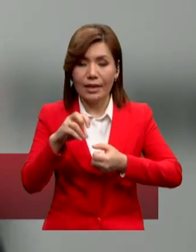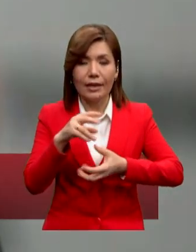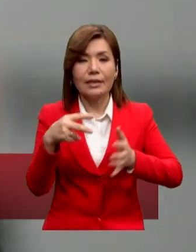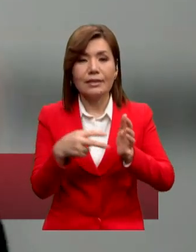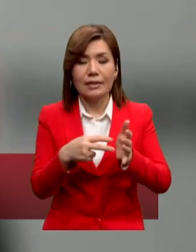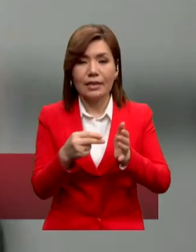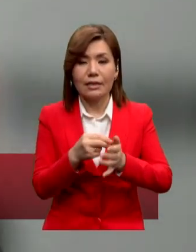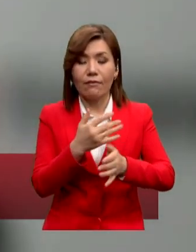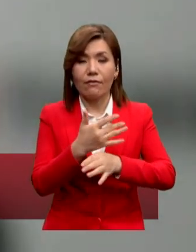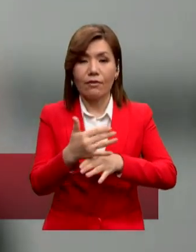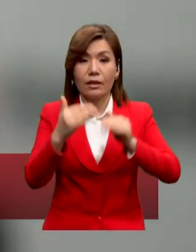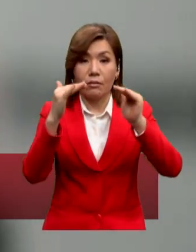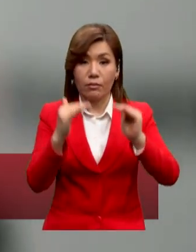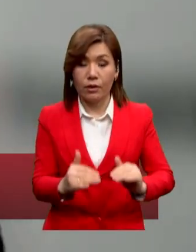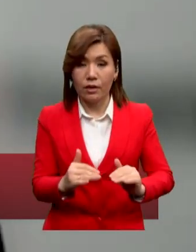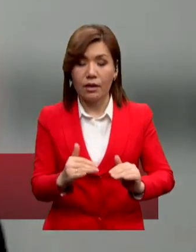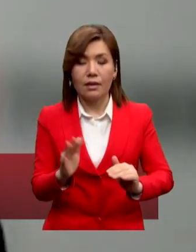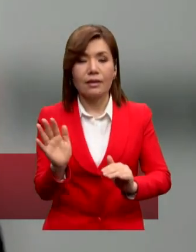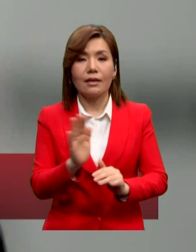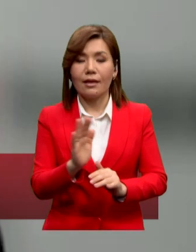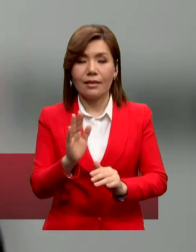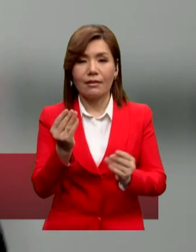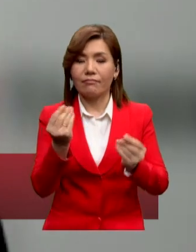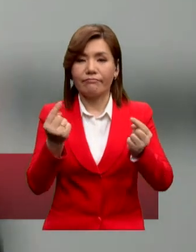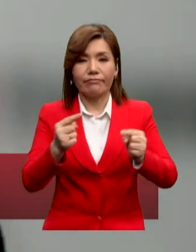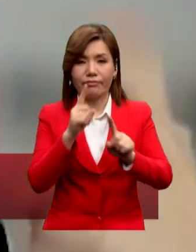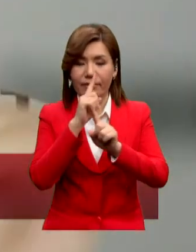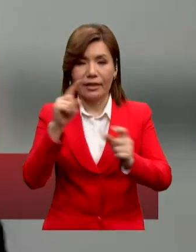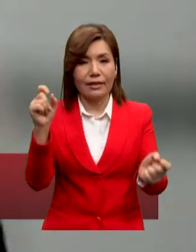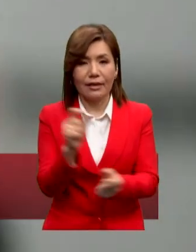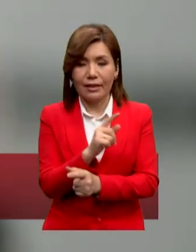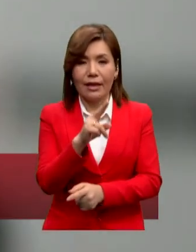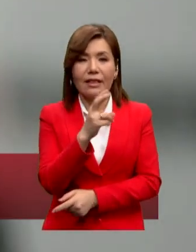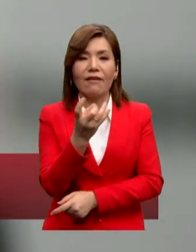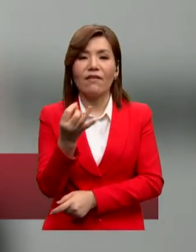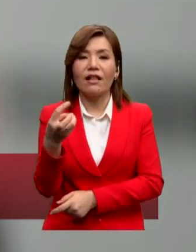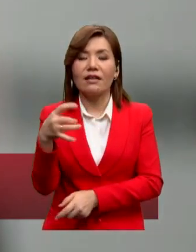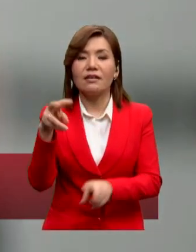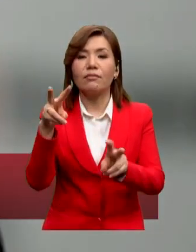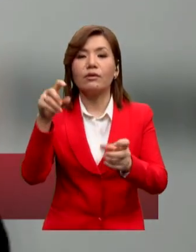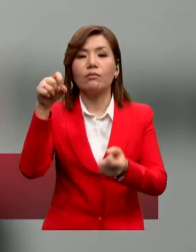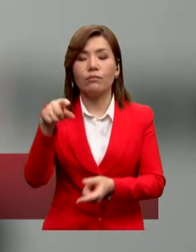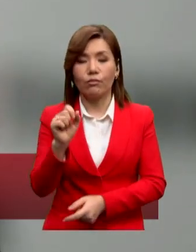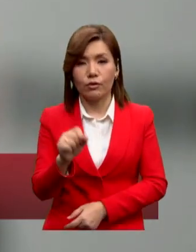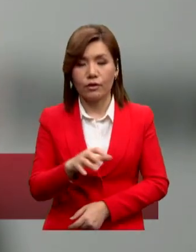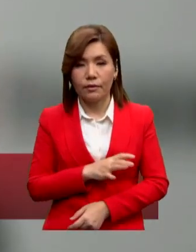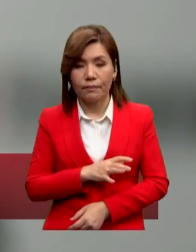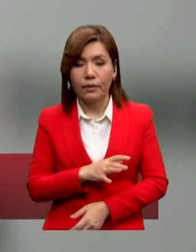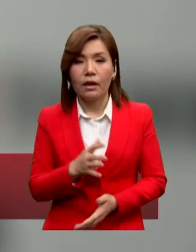цены пойдут вниз, минуточку, это уже не инфляция, это уже дефляция, когда цены падают.